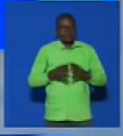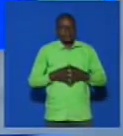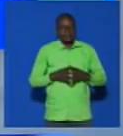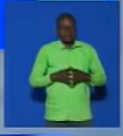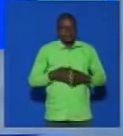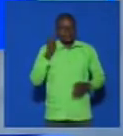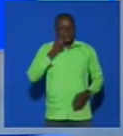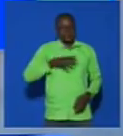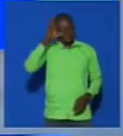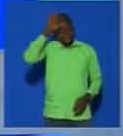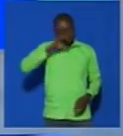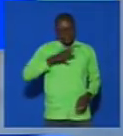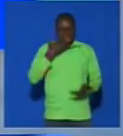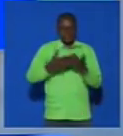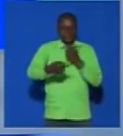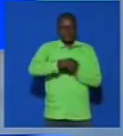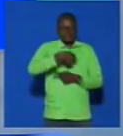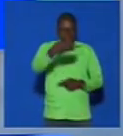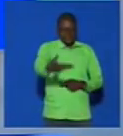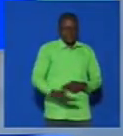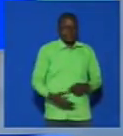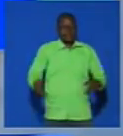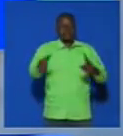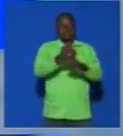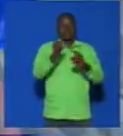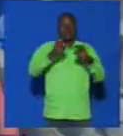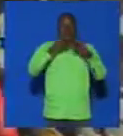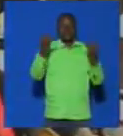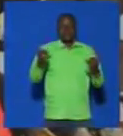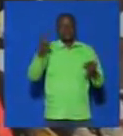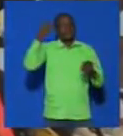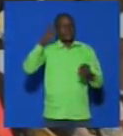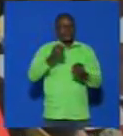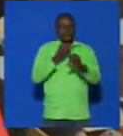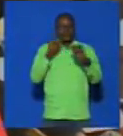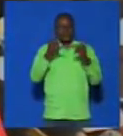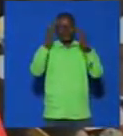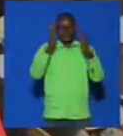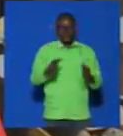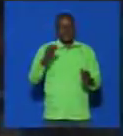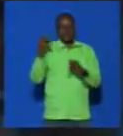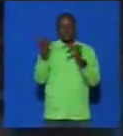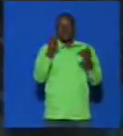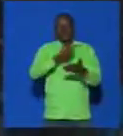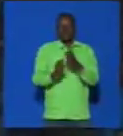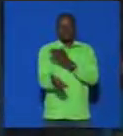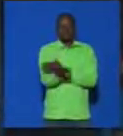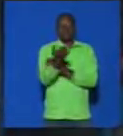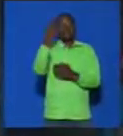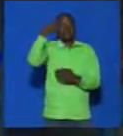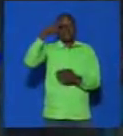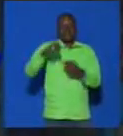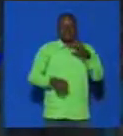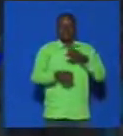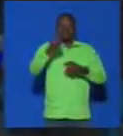mesdames messieurs bonjour bienvenue au journal ce qu'il faut retenir de l'actualité les étalons jouent leur va tout cet après midi au stade du 4 août